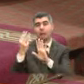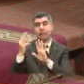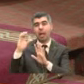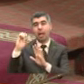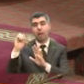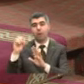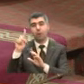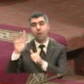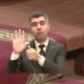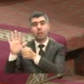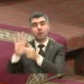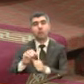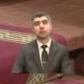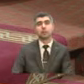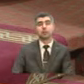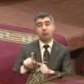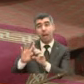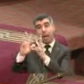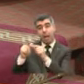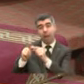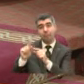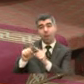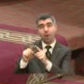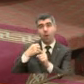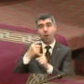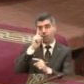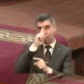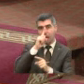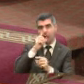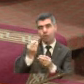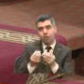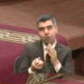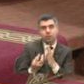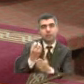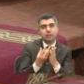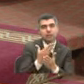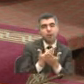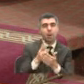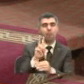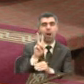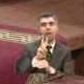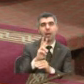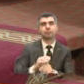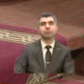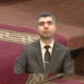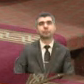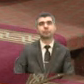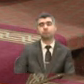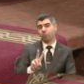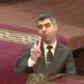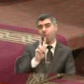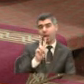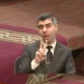139,269، اعتقد هذا الرقم ماشي كافي، ولكن ممكن يطور بخلق البنيه الجديده للمخيمات. والمخيمات ماشي